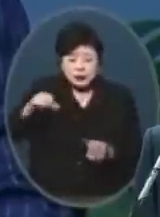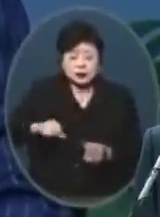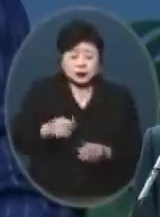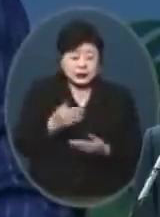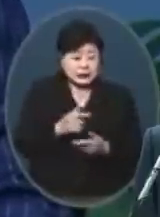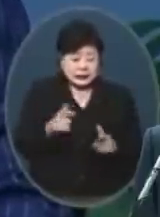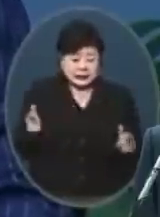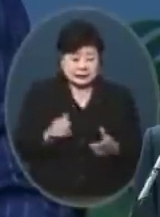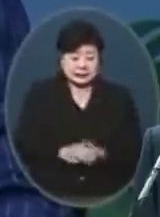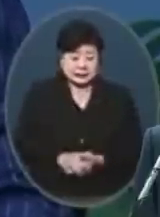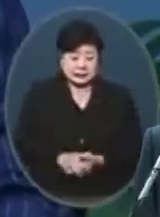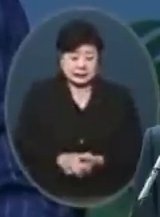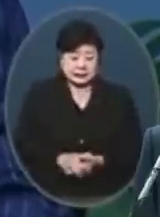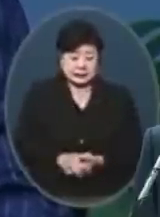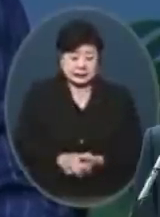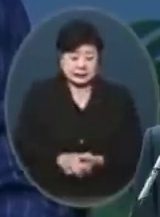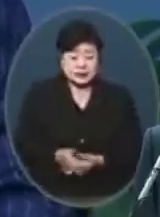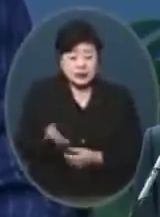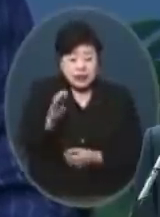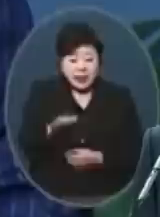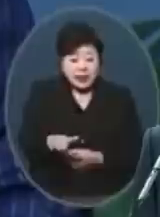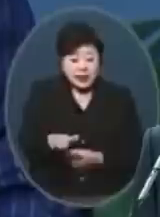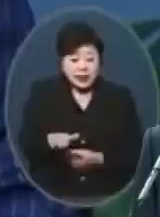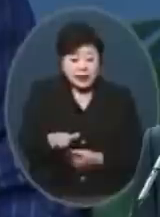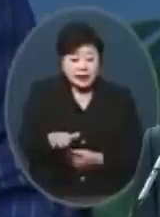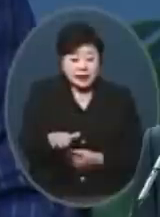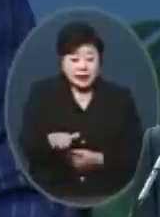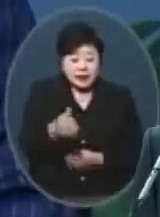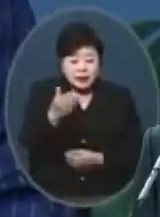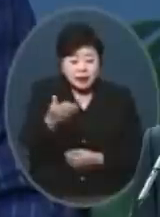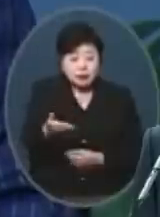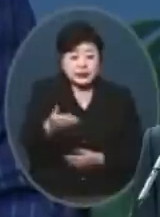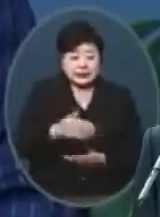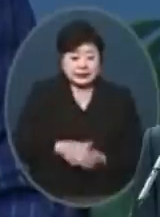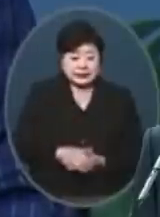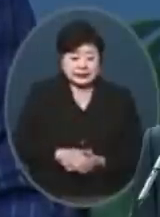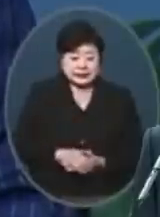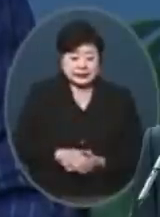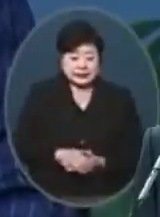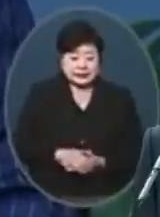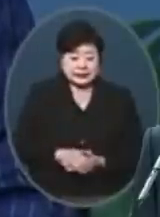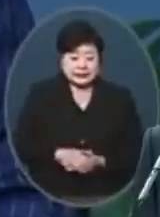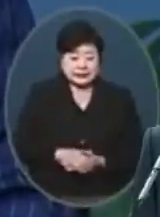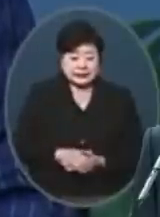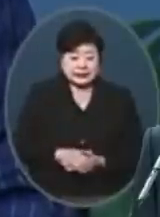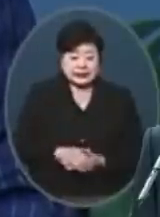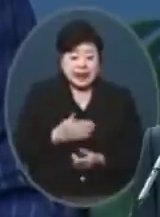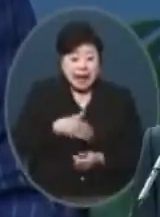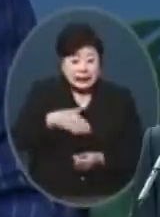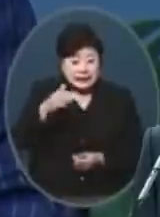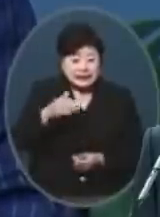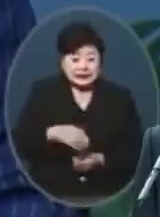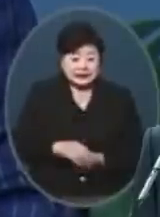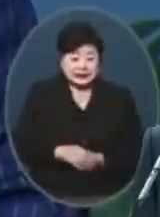않았습니다. 그러나 여러분이 가는